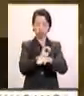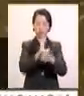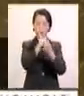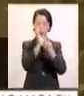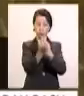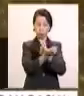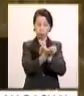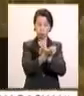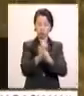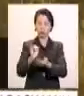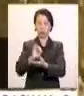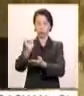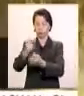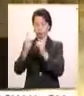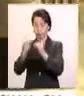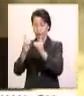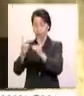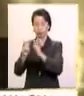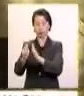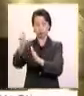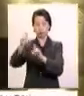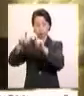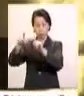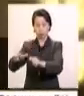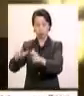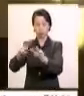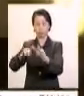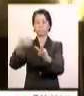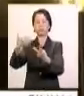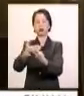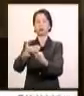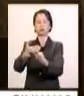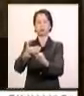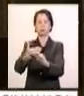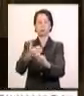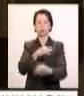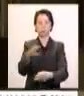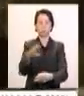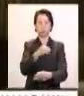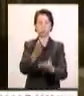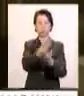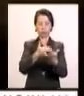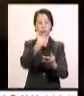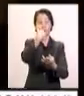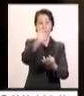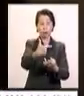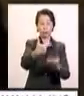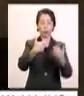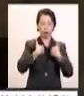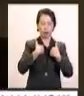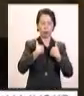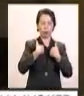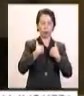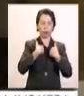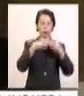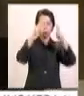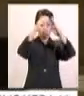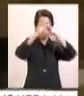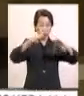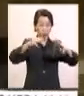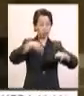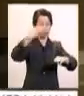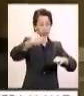Budaya, institusi pendidikan tinggi terletak di bahagian baharu. Manakala bahagian lama menempatkan deretan monumen